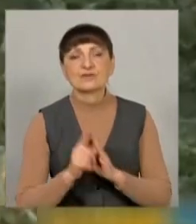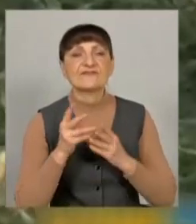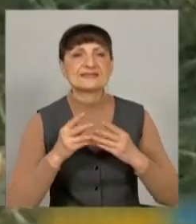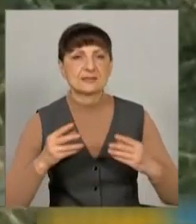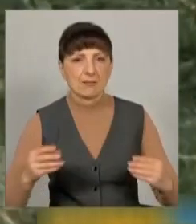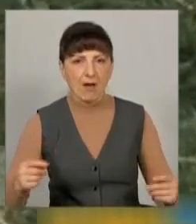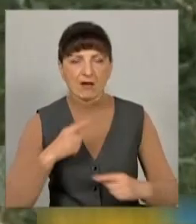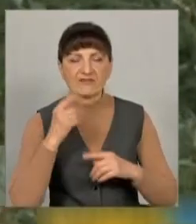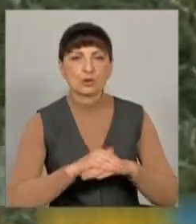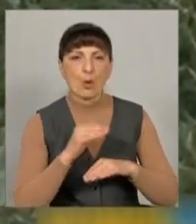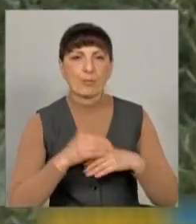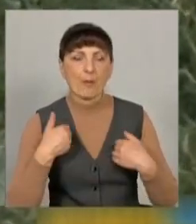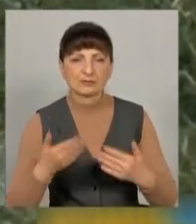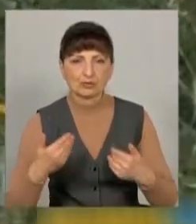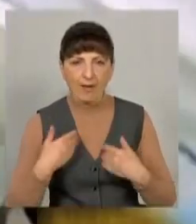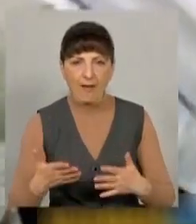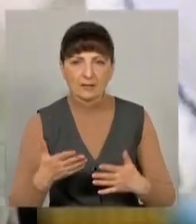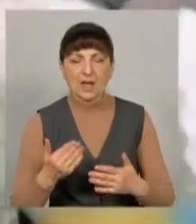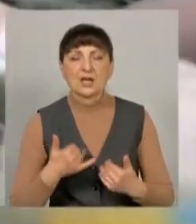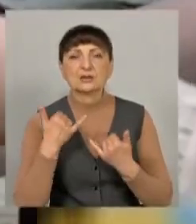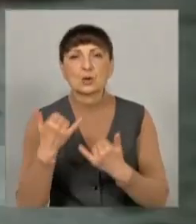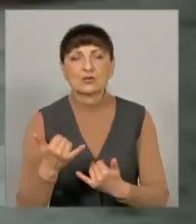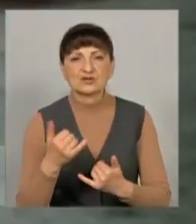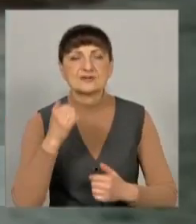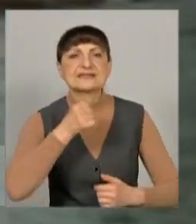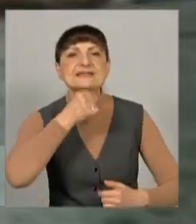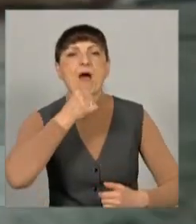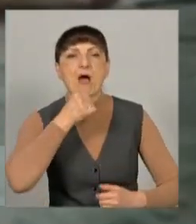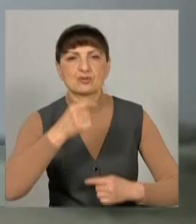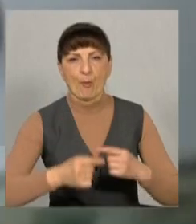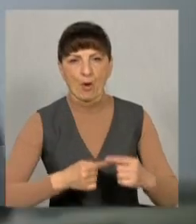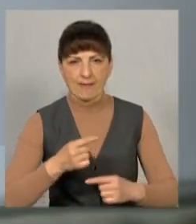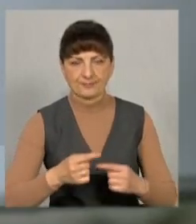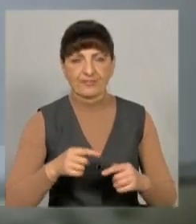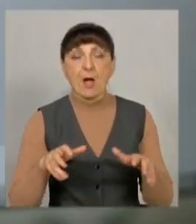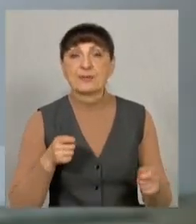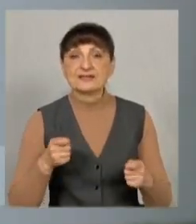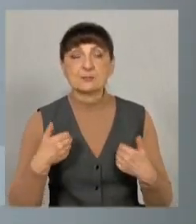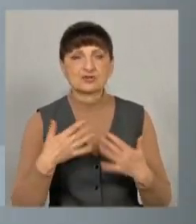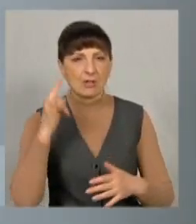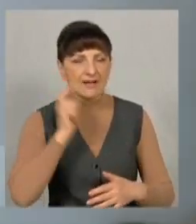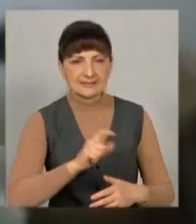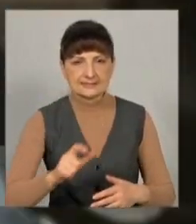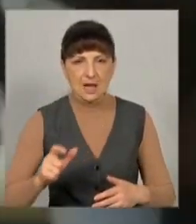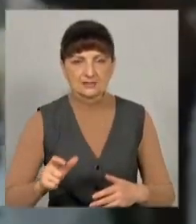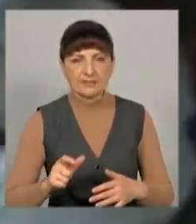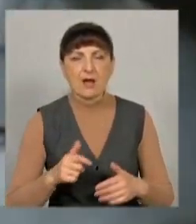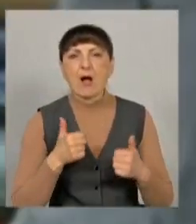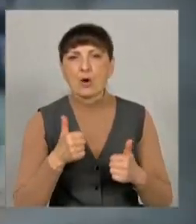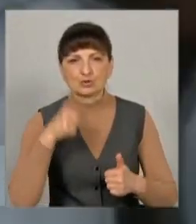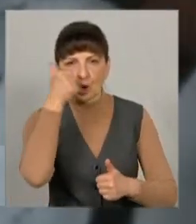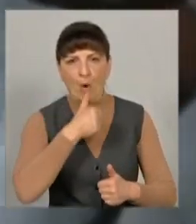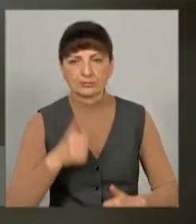весны, говорят добрые пожелания и отдают дань уважения старшему поколению. Президент же пожелал казахстанцам благодатного